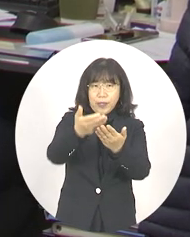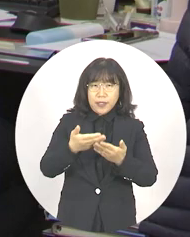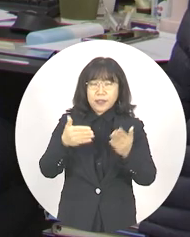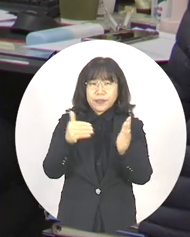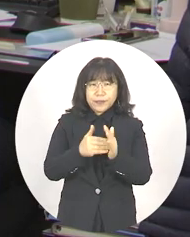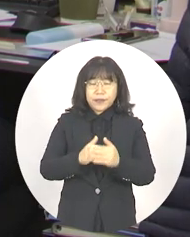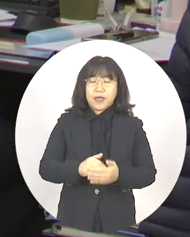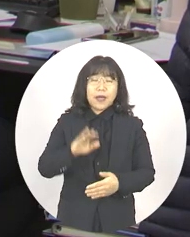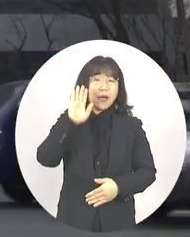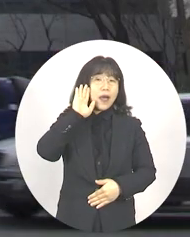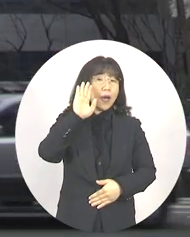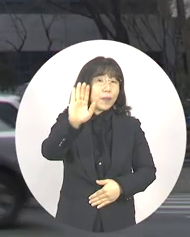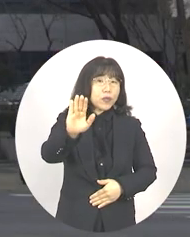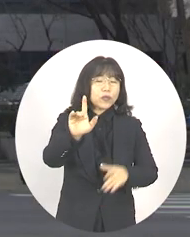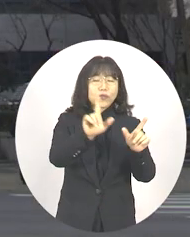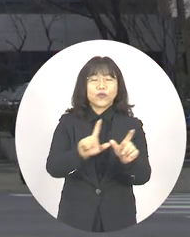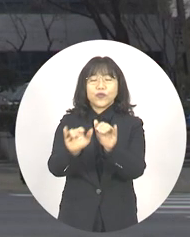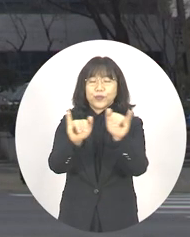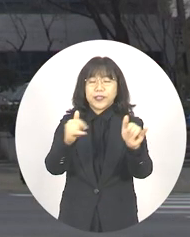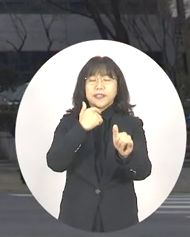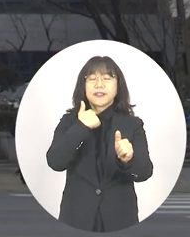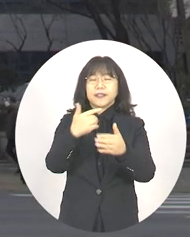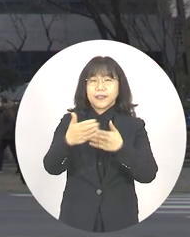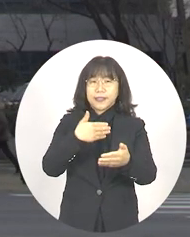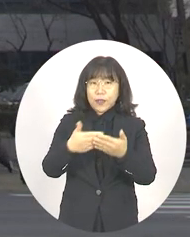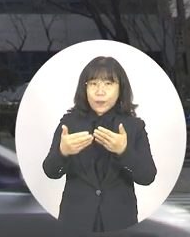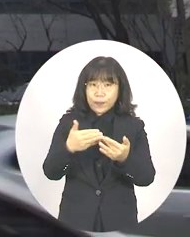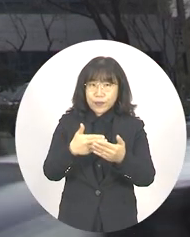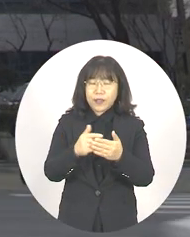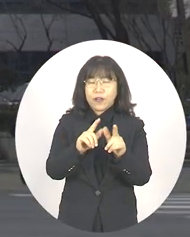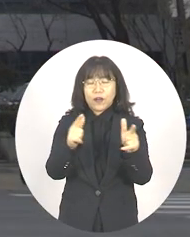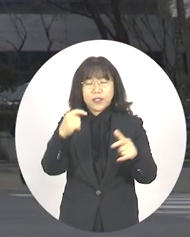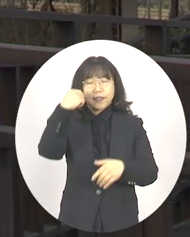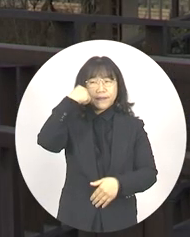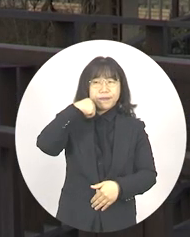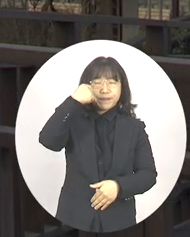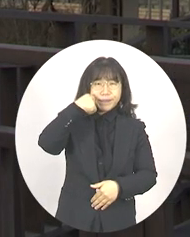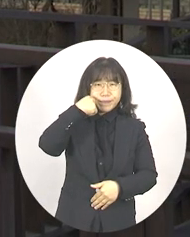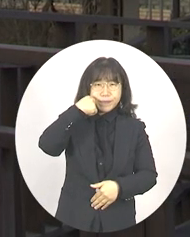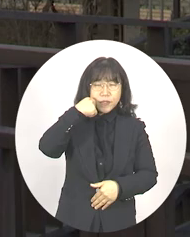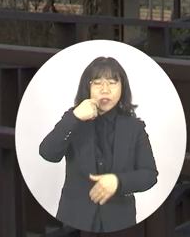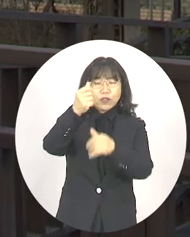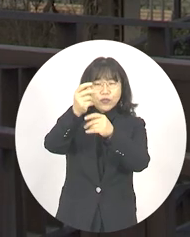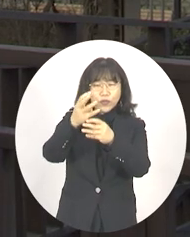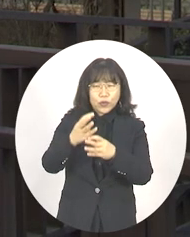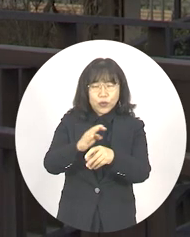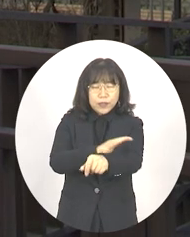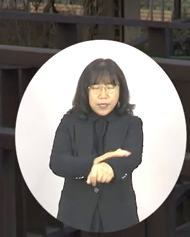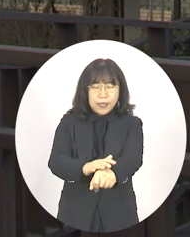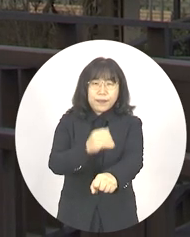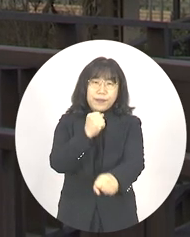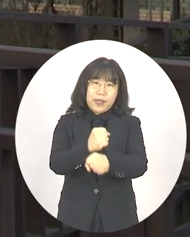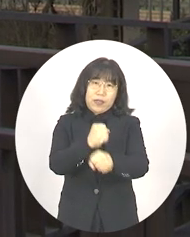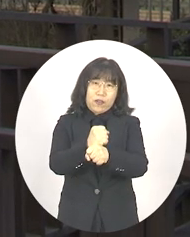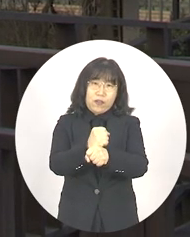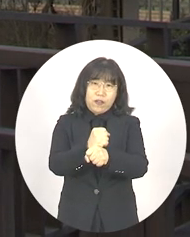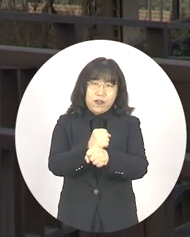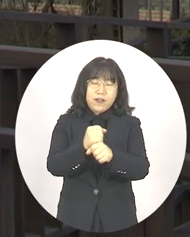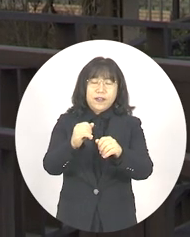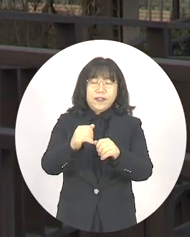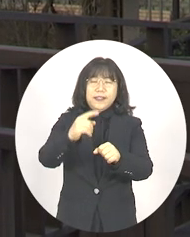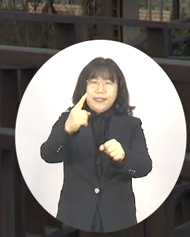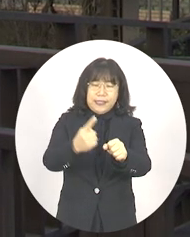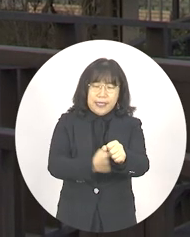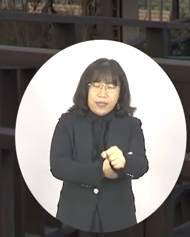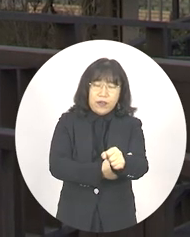받았습니다. 강서구는 앞으로도 구민이 체감할 수 있는 생활 속 주소정보 체계를 만드는 데 앞장서 자연과